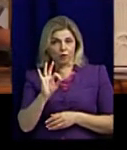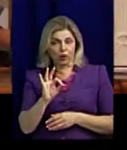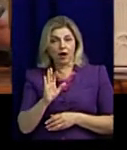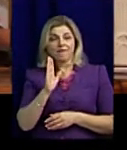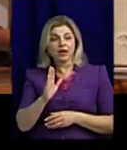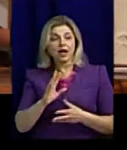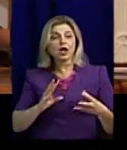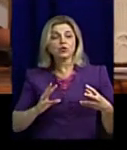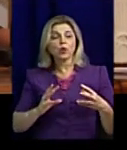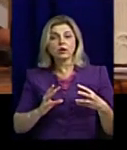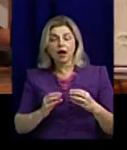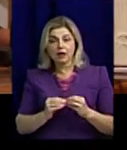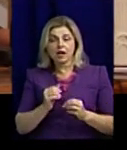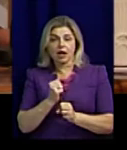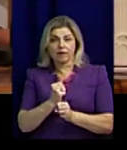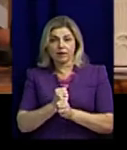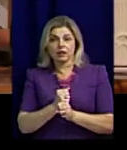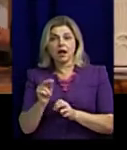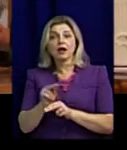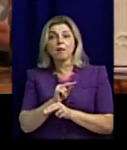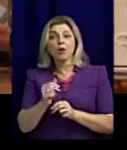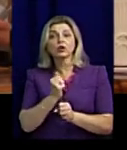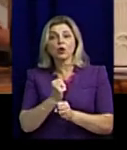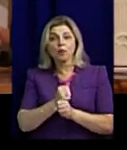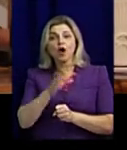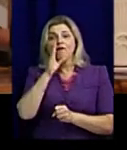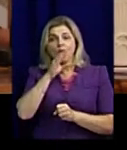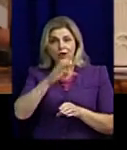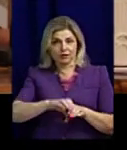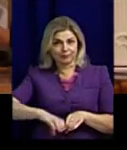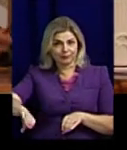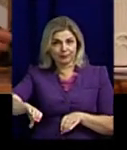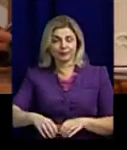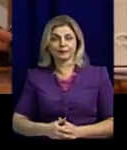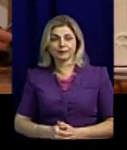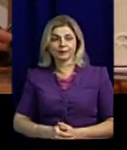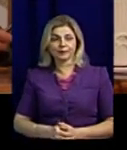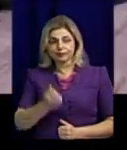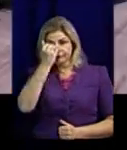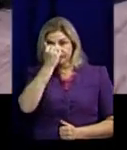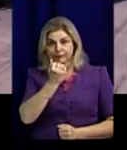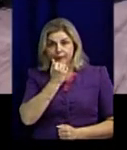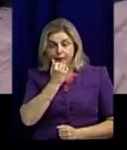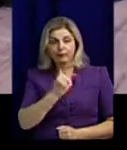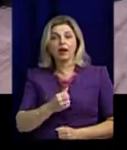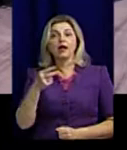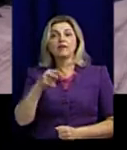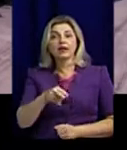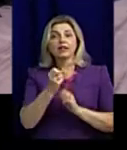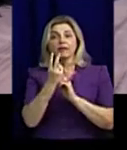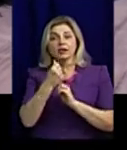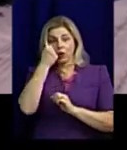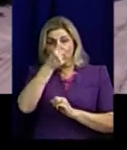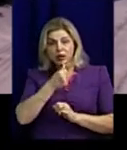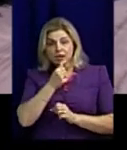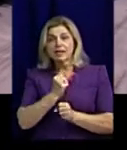в результаті проведення робіт по водовідведенню. Дякую. Ще в 2012